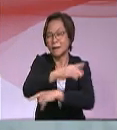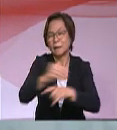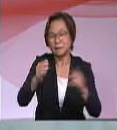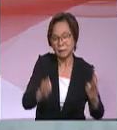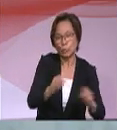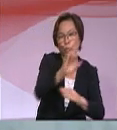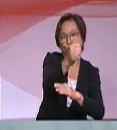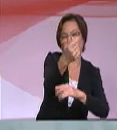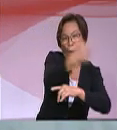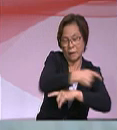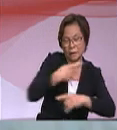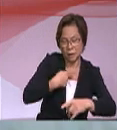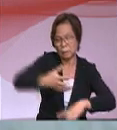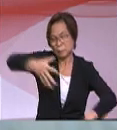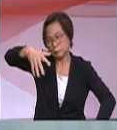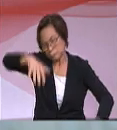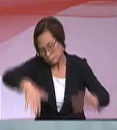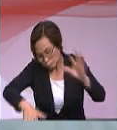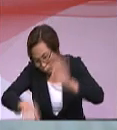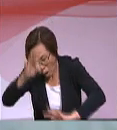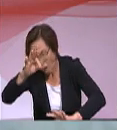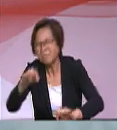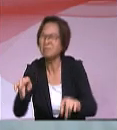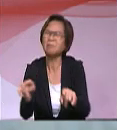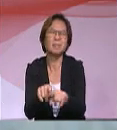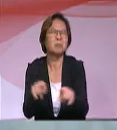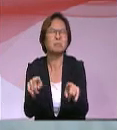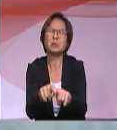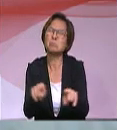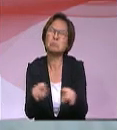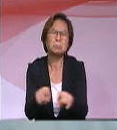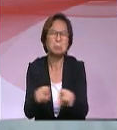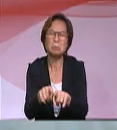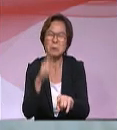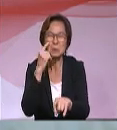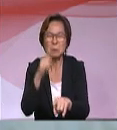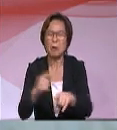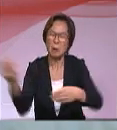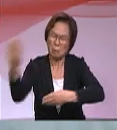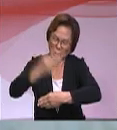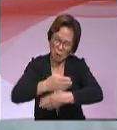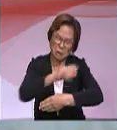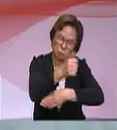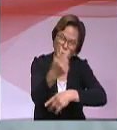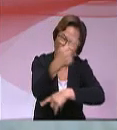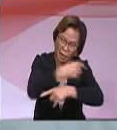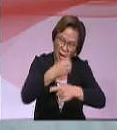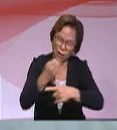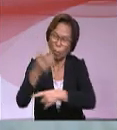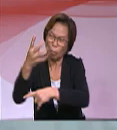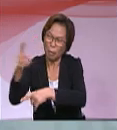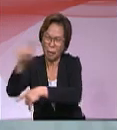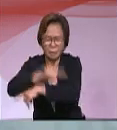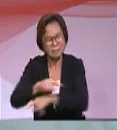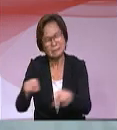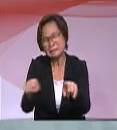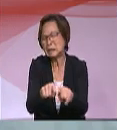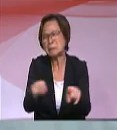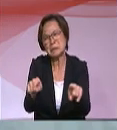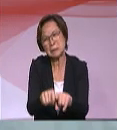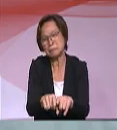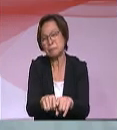hari. Jadi kita dapati tidak banyak beza dari segi kuarantin 10 hari dengan 14